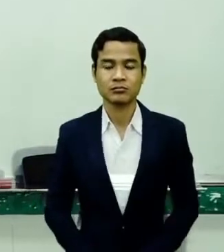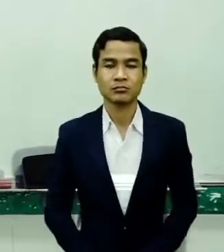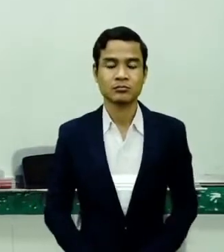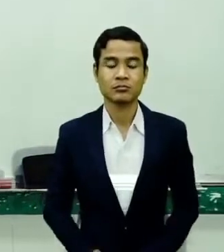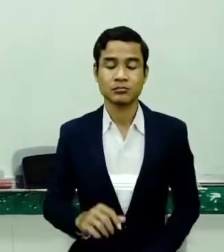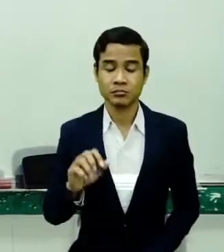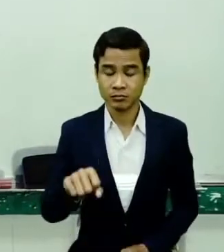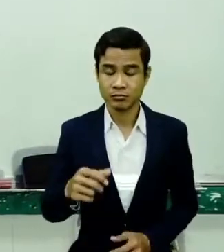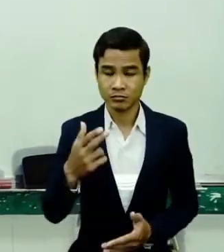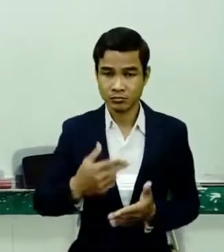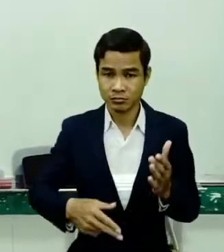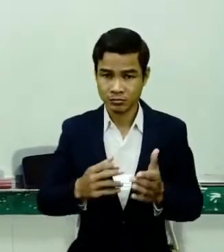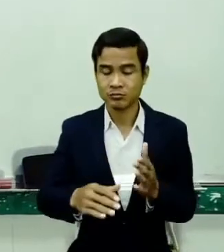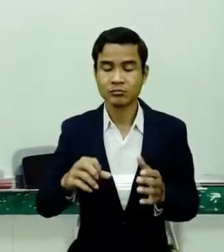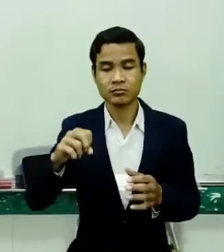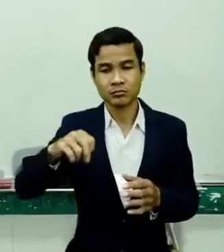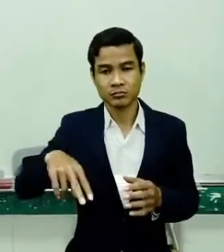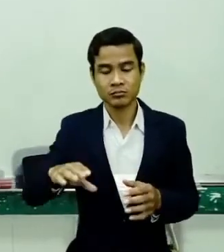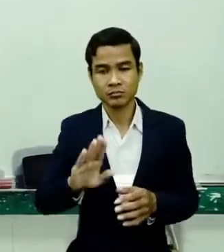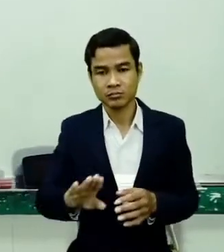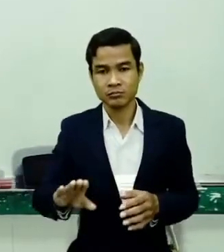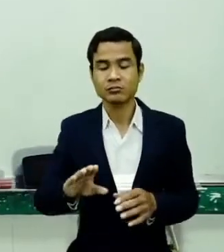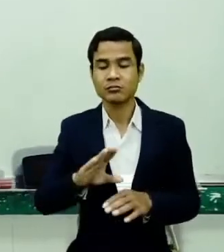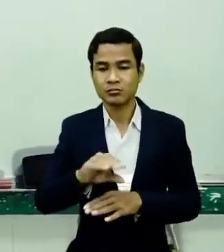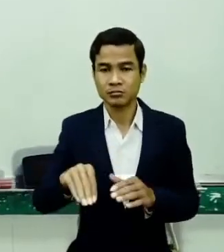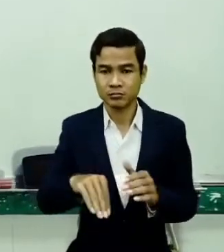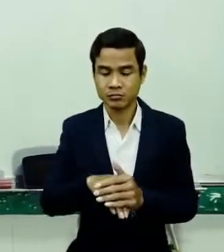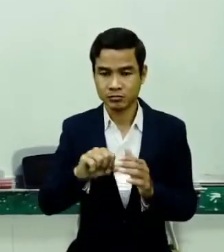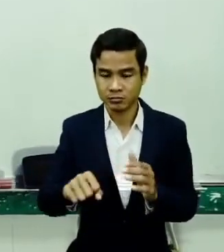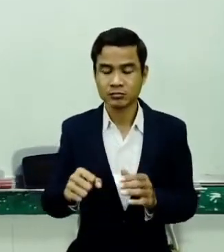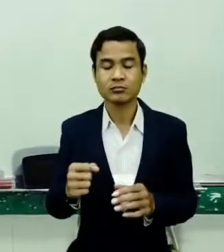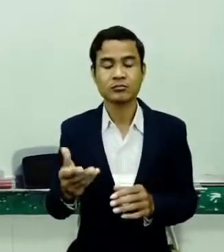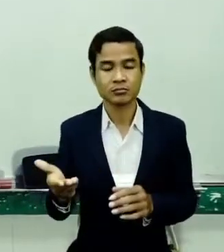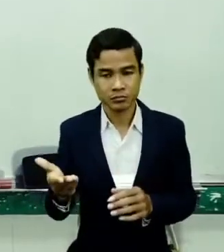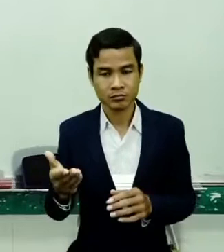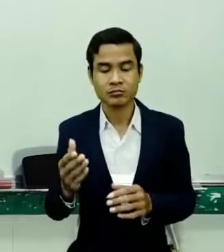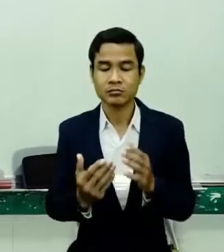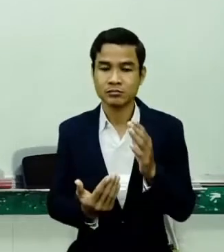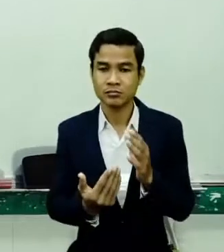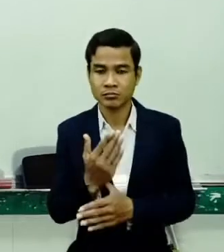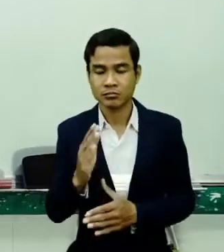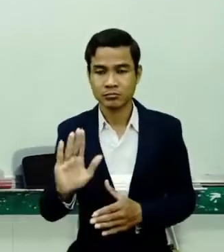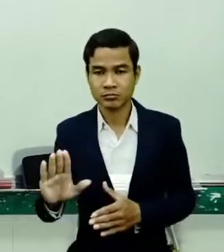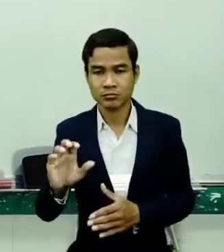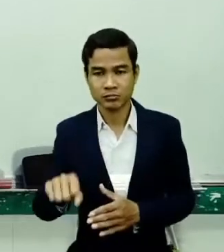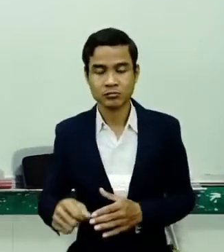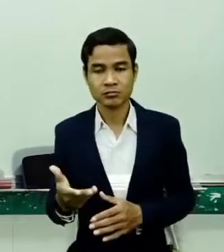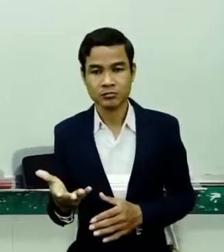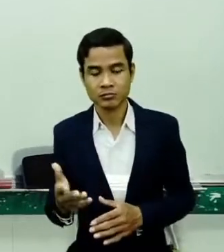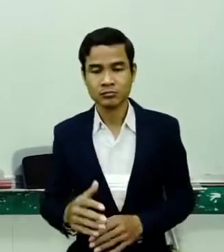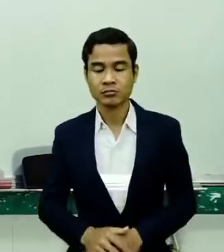ចាអ្វីអ្វីដែលជាតម្រូវការរបស់កូនតើវាអាចជាសិទ្ធិរបស់កូនបានទេ